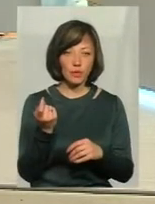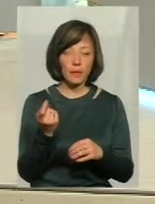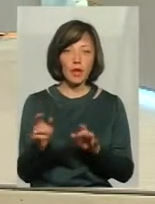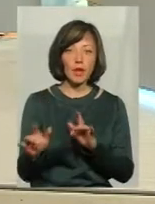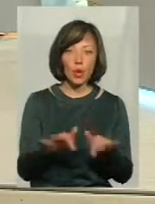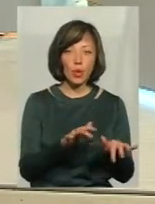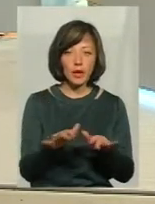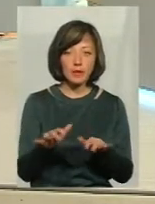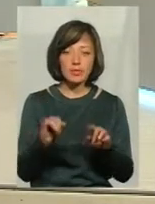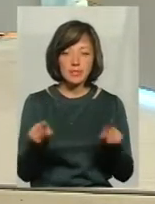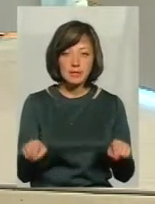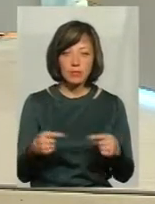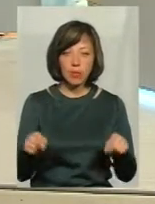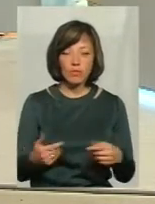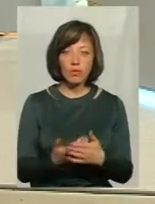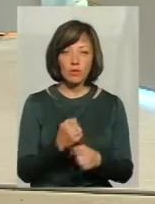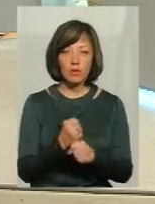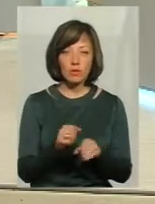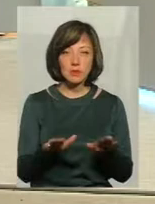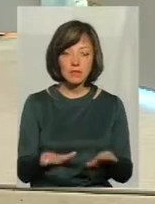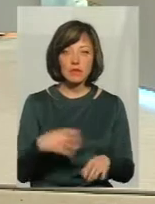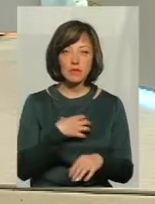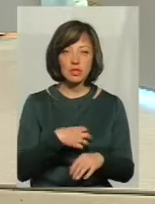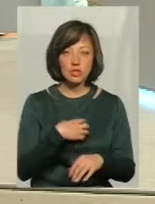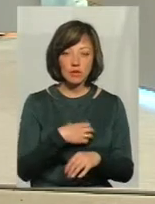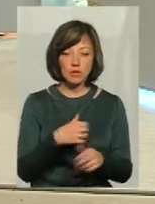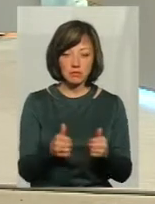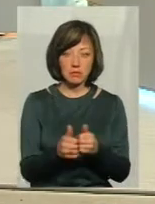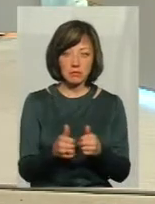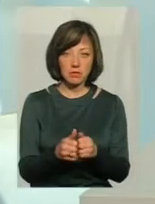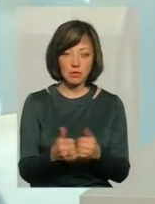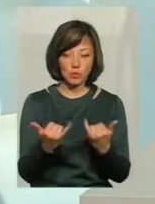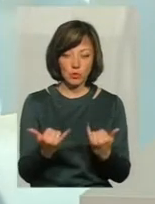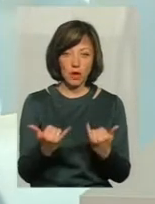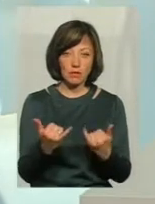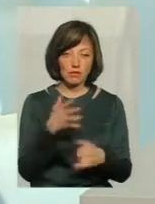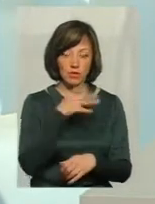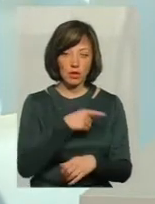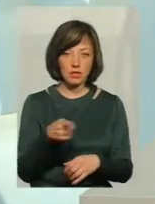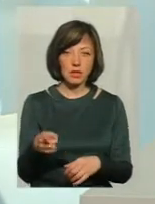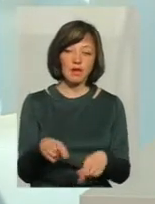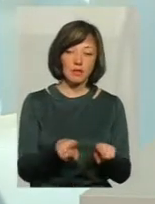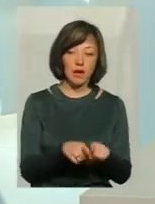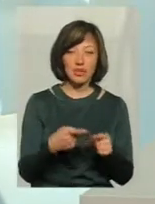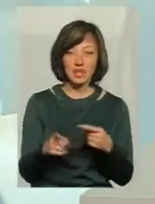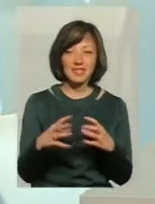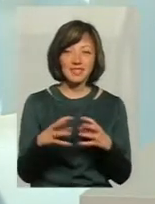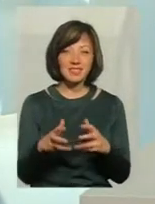рухатись і створювати нові робочі місця. І, що важливо, йти в ногу з часом. Тому що так чи інакше світ,